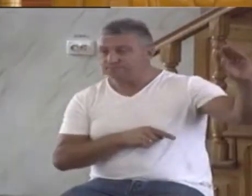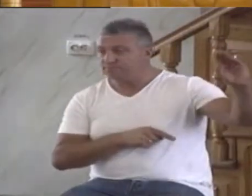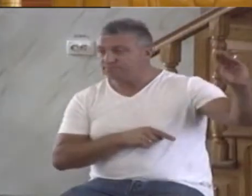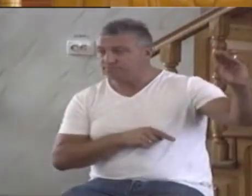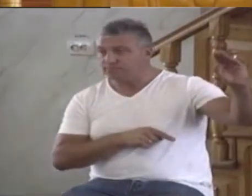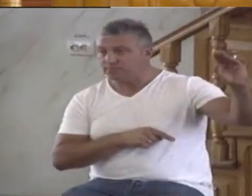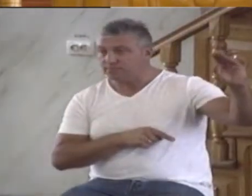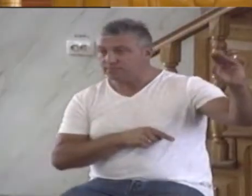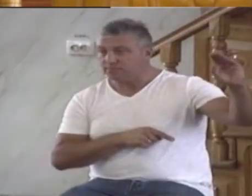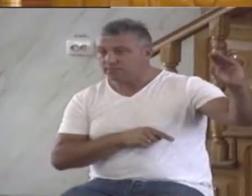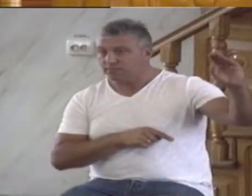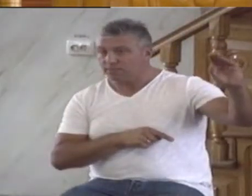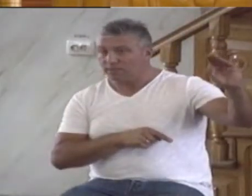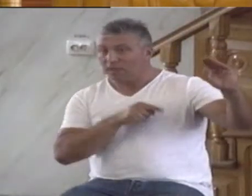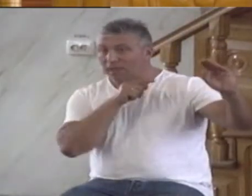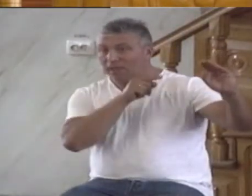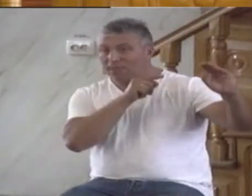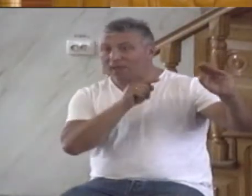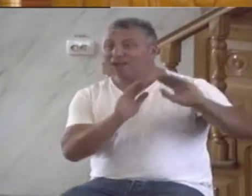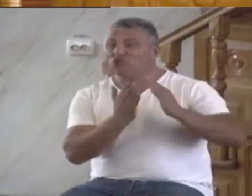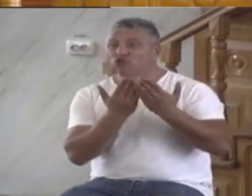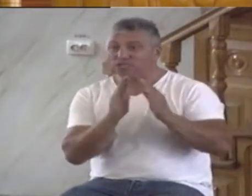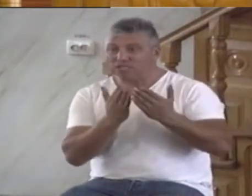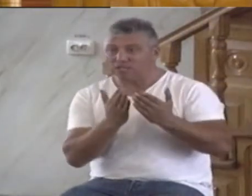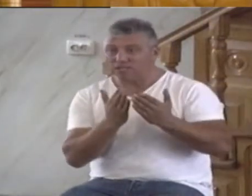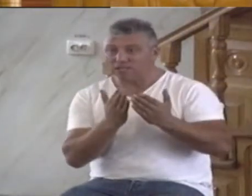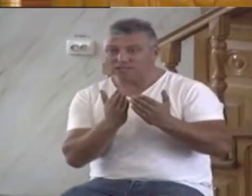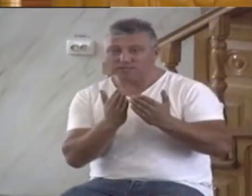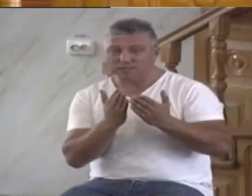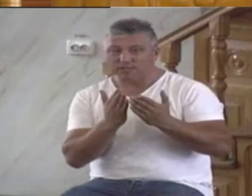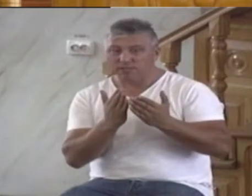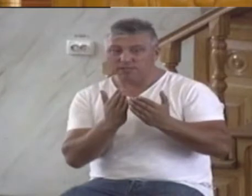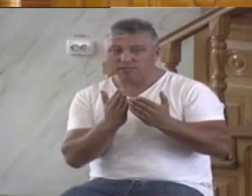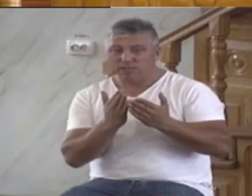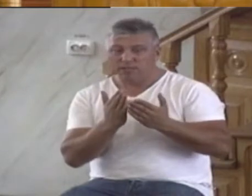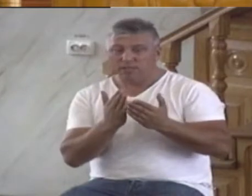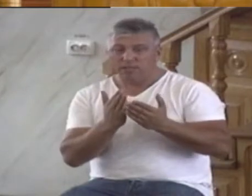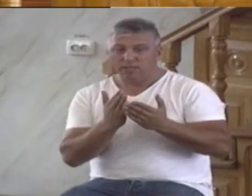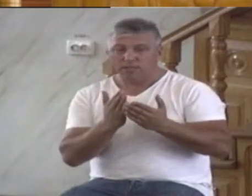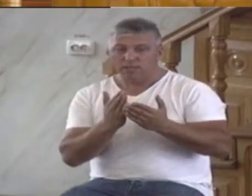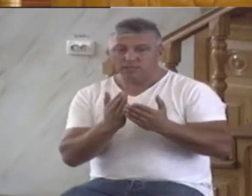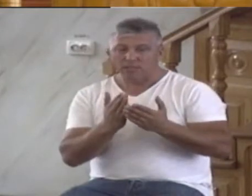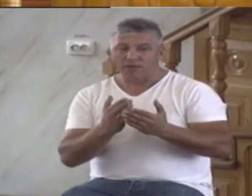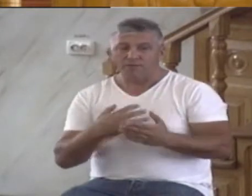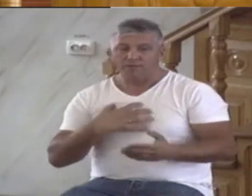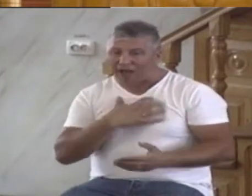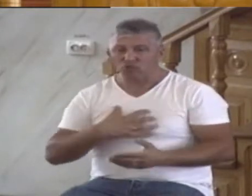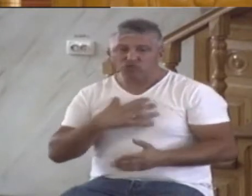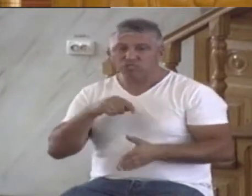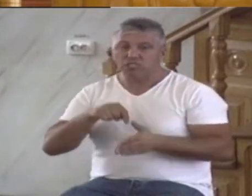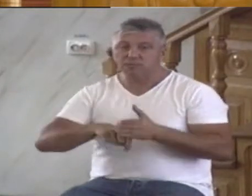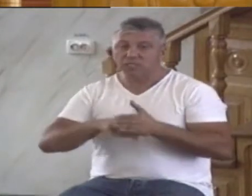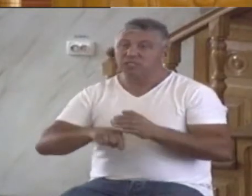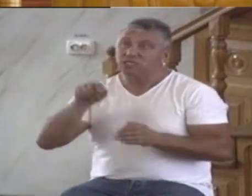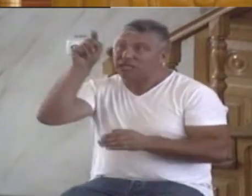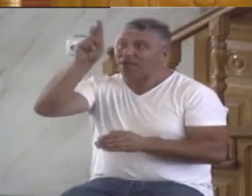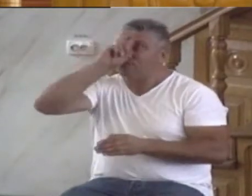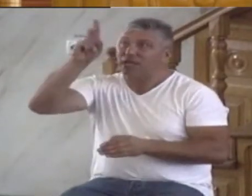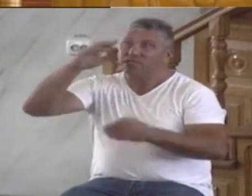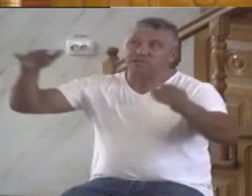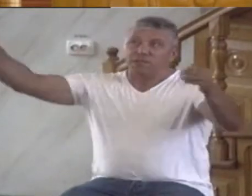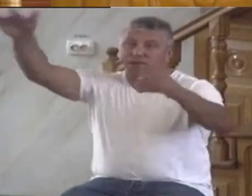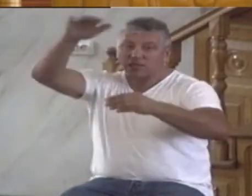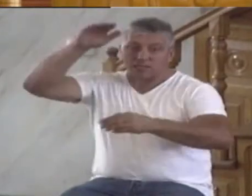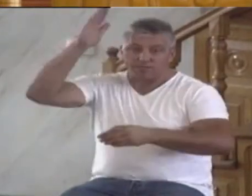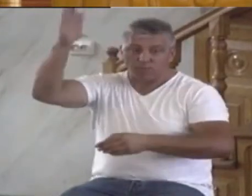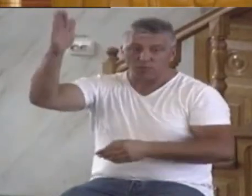Она, эта книга, не менее будет значима в Царстве Небесном, потому что слово «Твое», мы читаем в